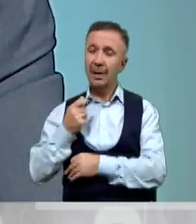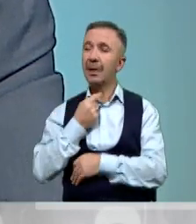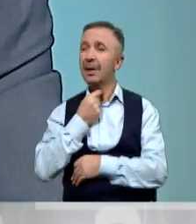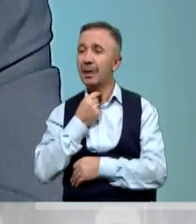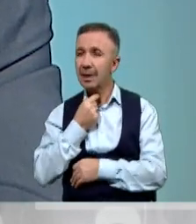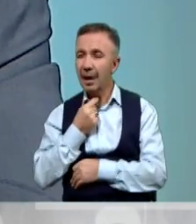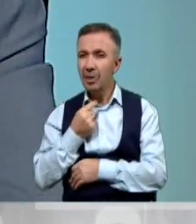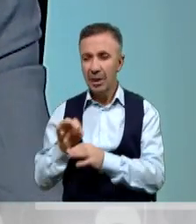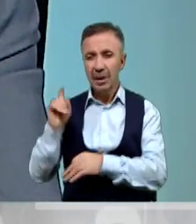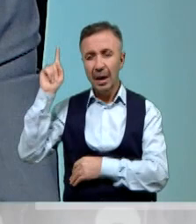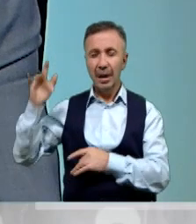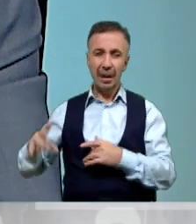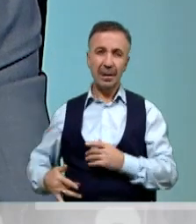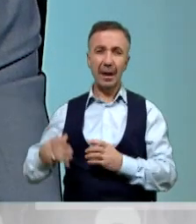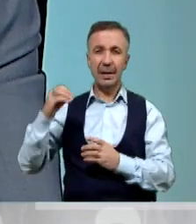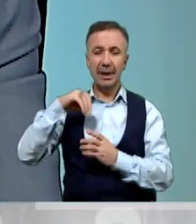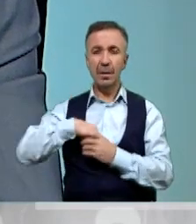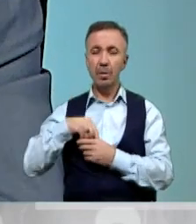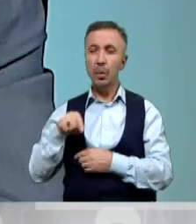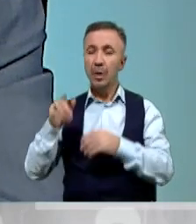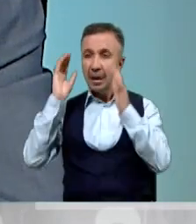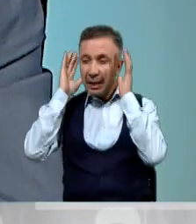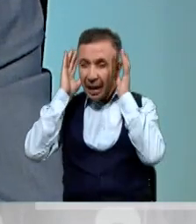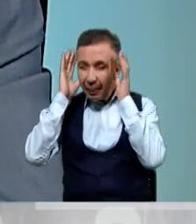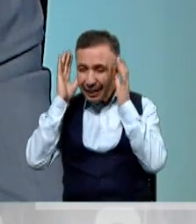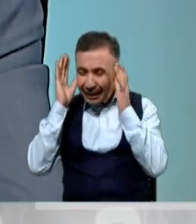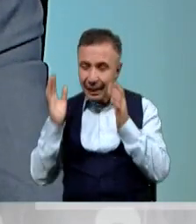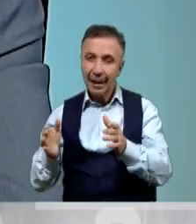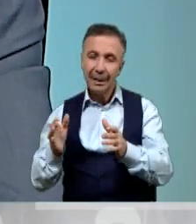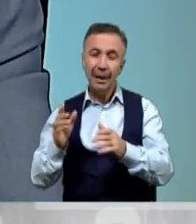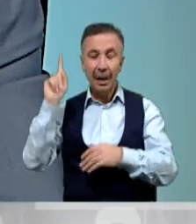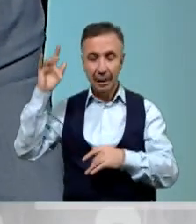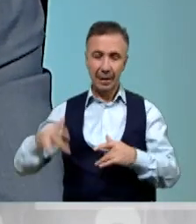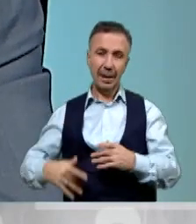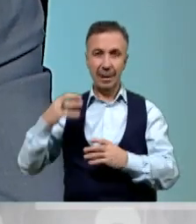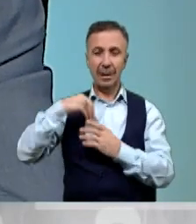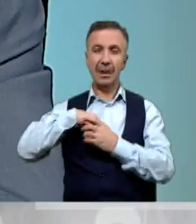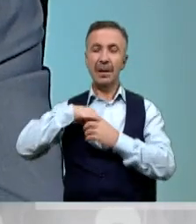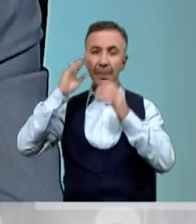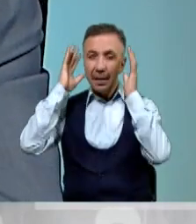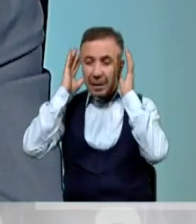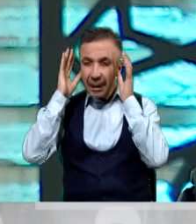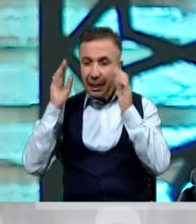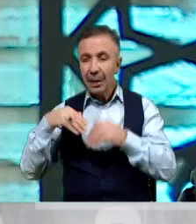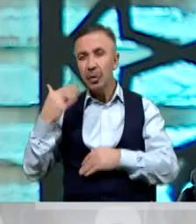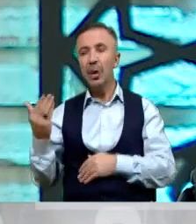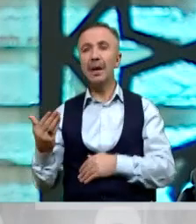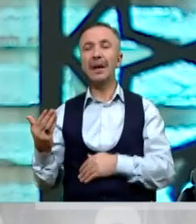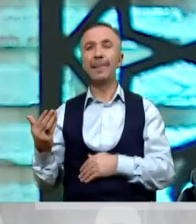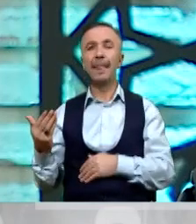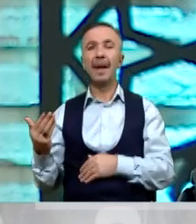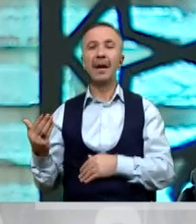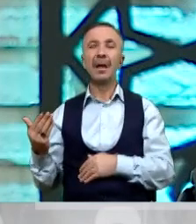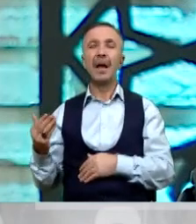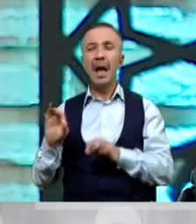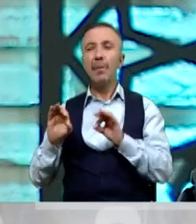İkisi de Allah rızası için yine bu namazı kılar kişi için kılmaz Allah için kılar arkasından dua Arkasından